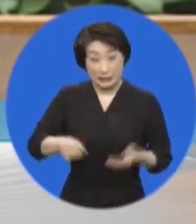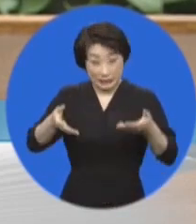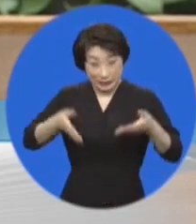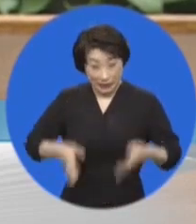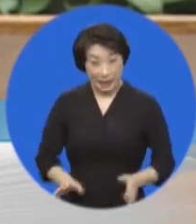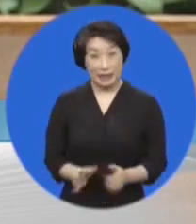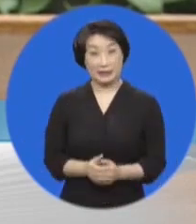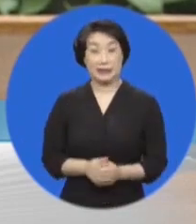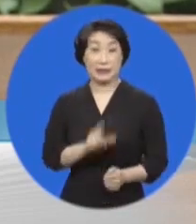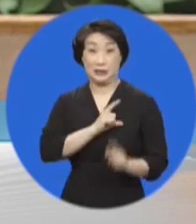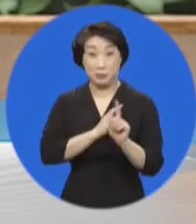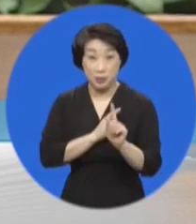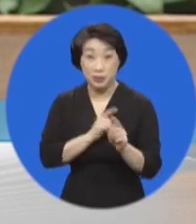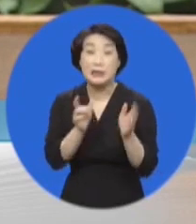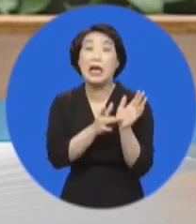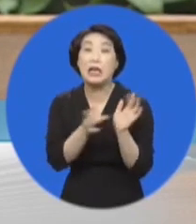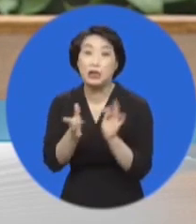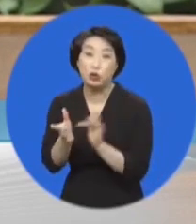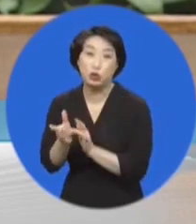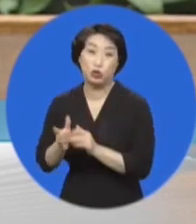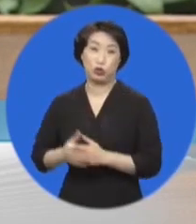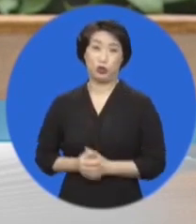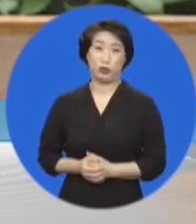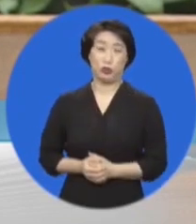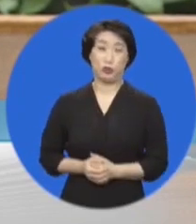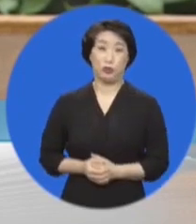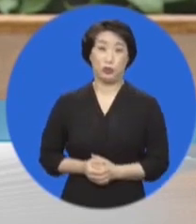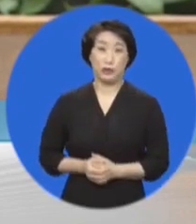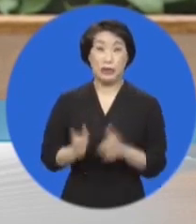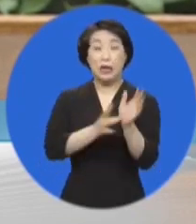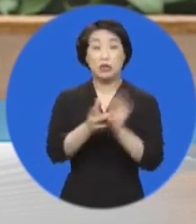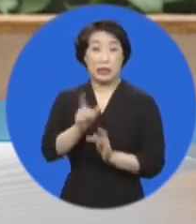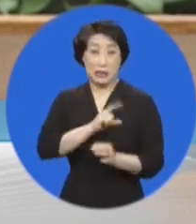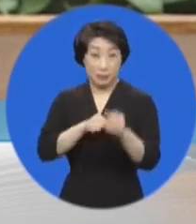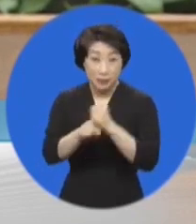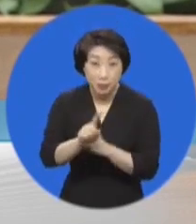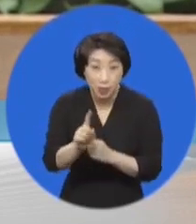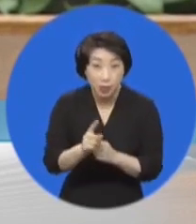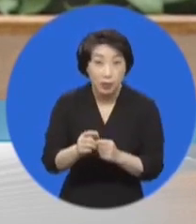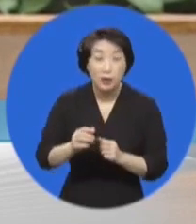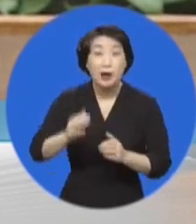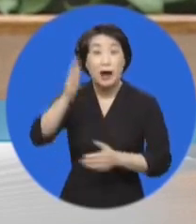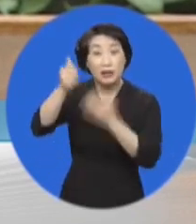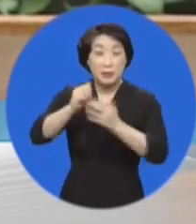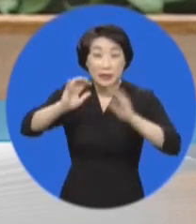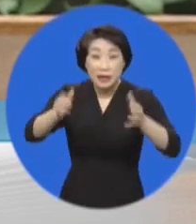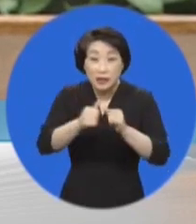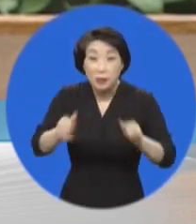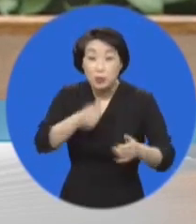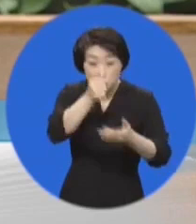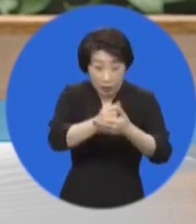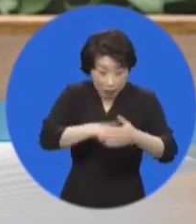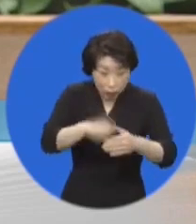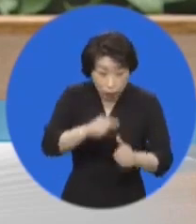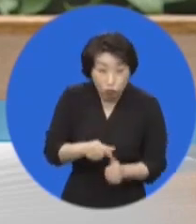아들을 낳으리니 이름을 예수라 하라. 내 백성을 죄에서 구원할